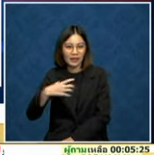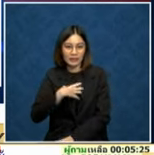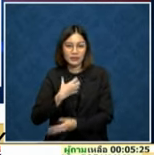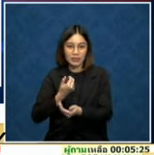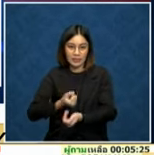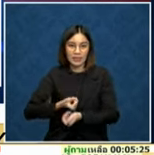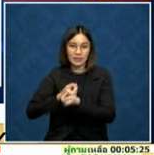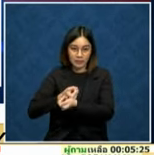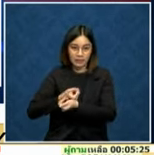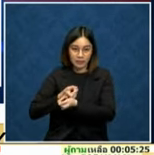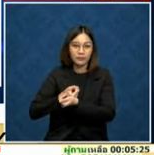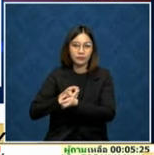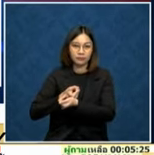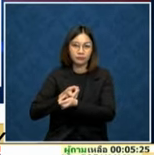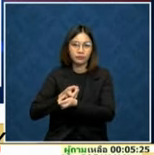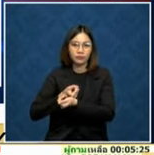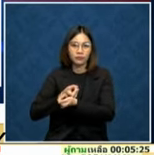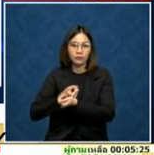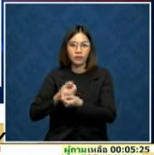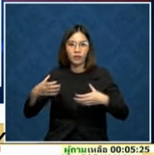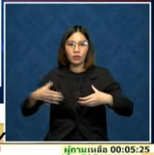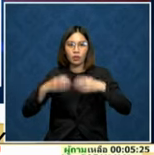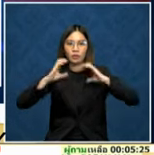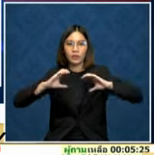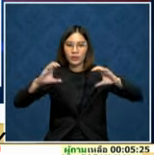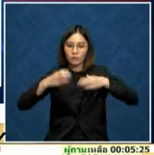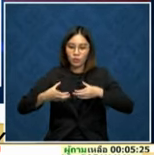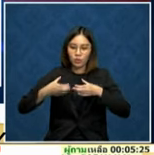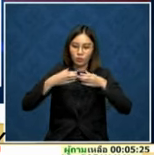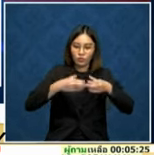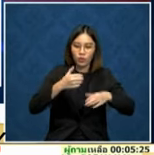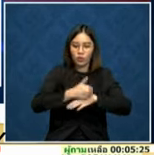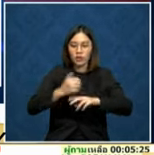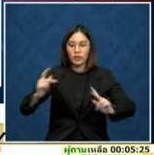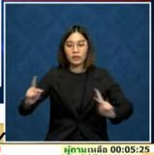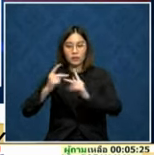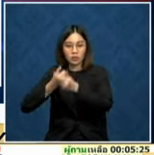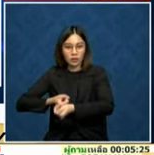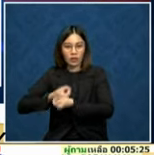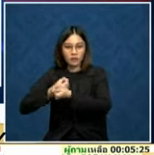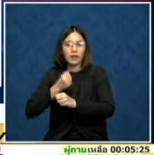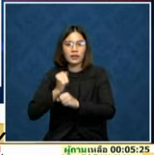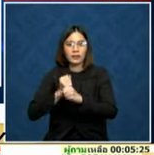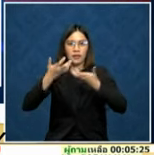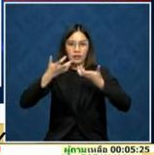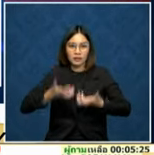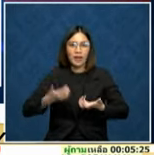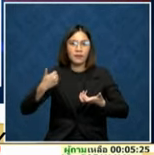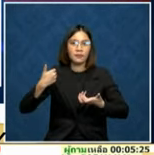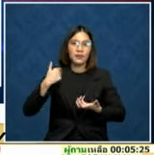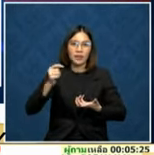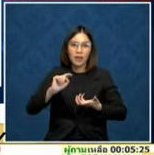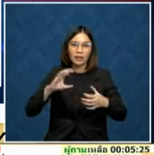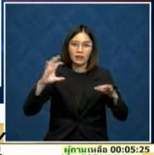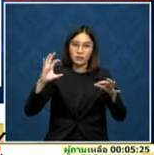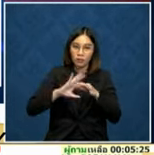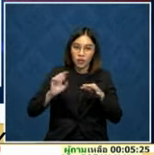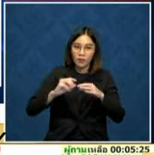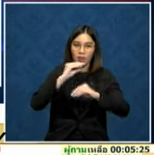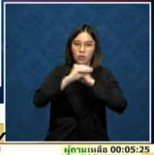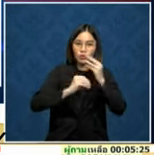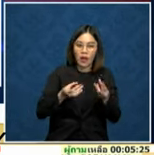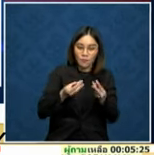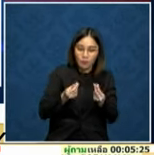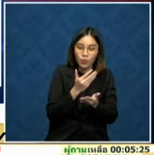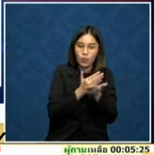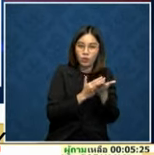อยู่การที่รฒบาเราได้ลพืนที่ไปธนมินตีวาการกสเกษษและสะกรกทำงอยน่ะไม่วจะเป็นเรองของโรงการปุ